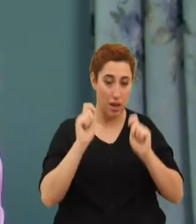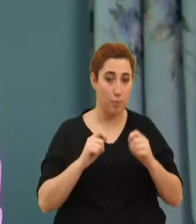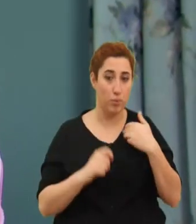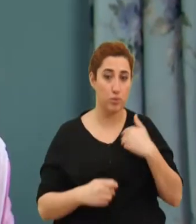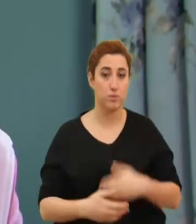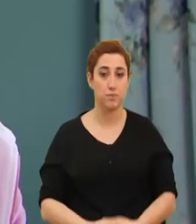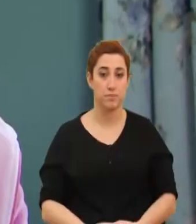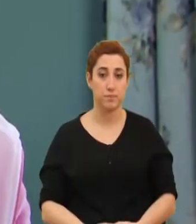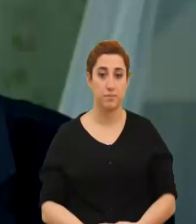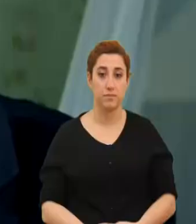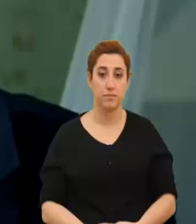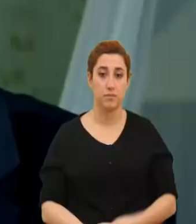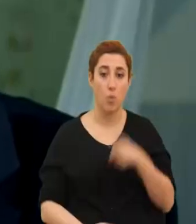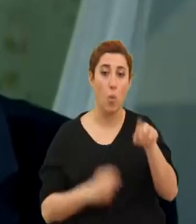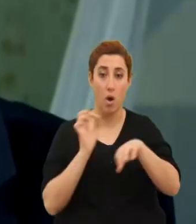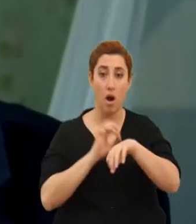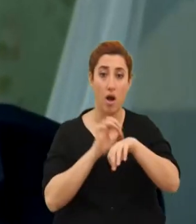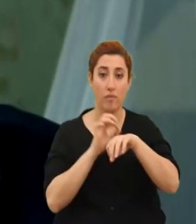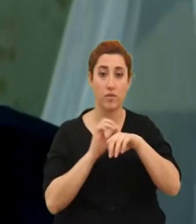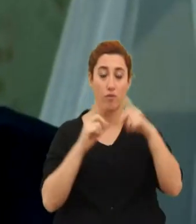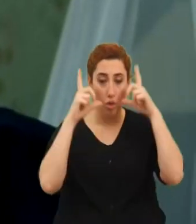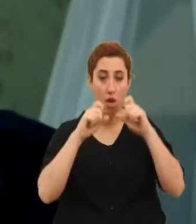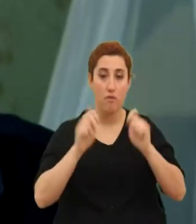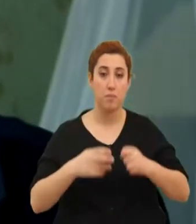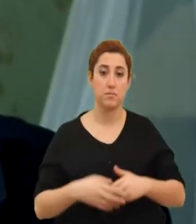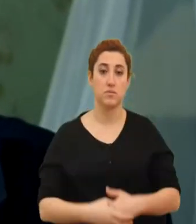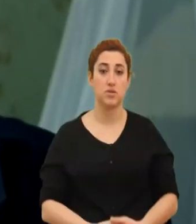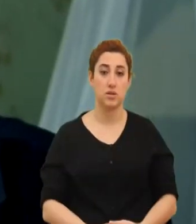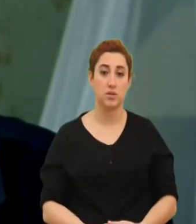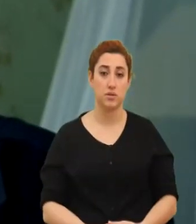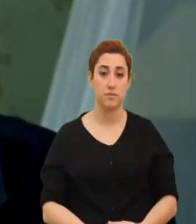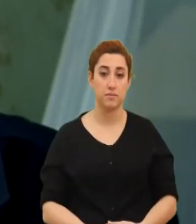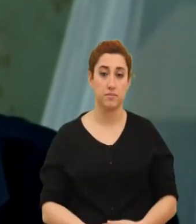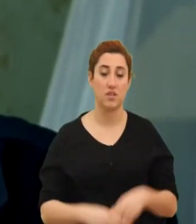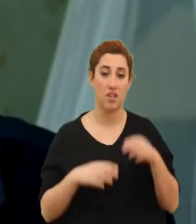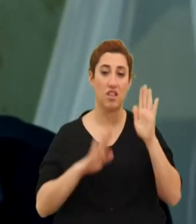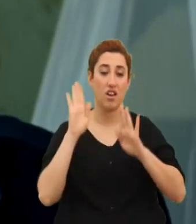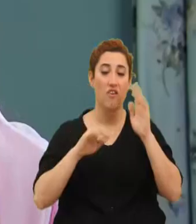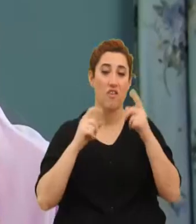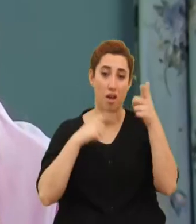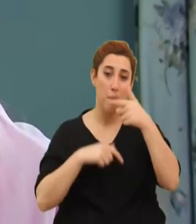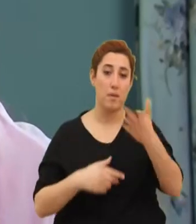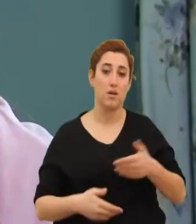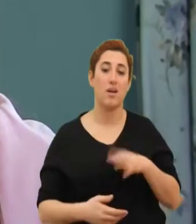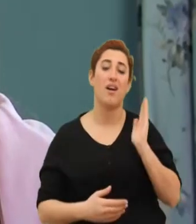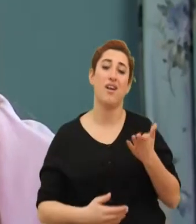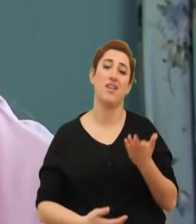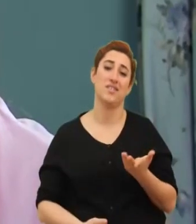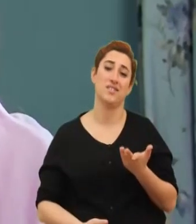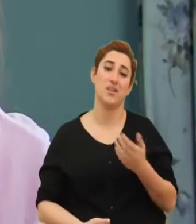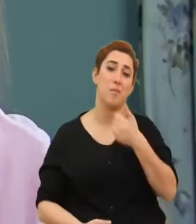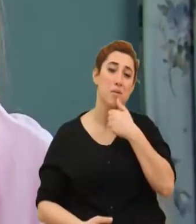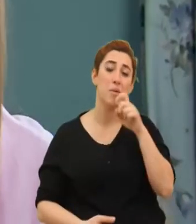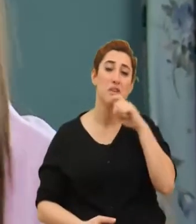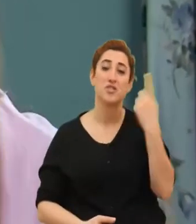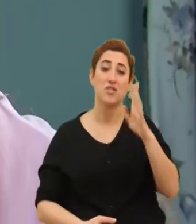düzeltiyordum. O anda fotoğrafımızı çekmiş. Trafik kameraları. Ah hayatım